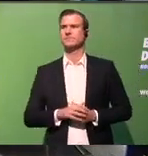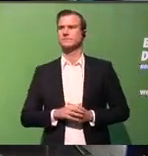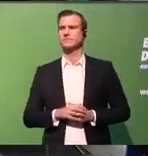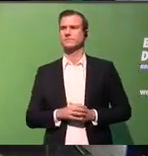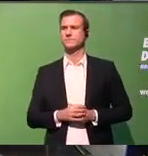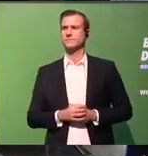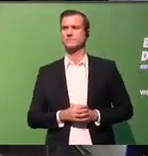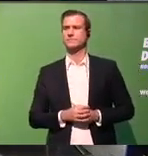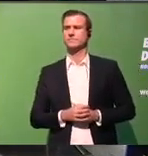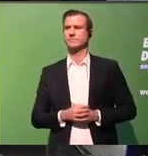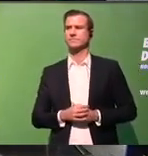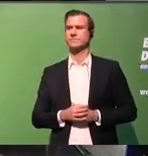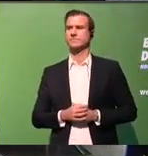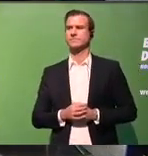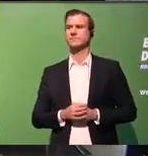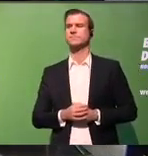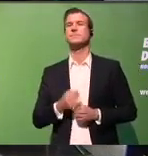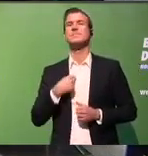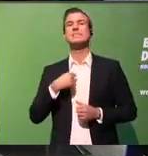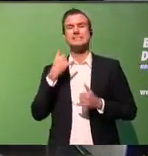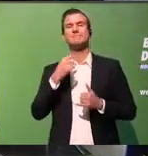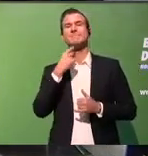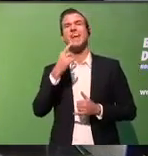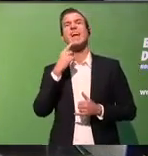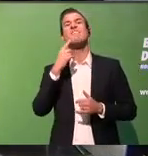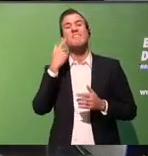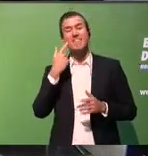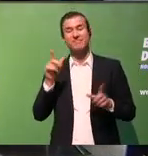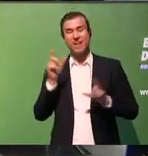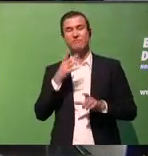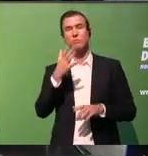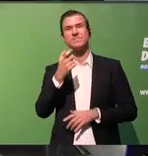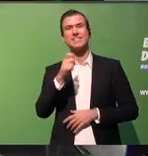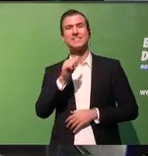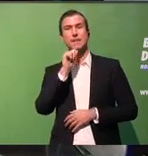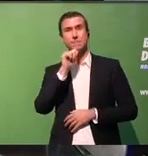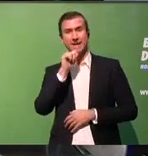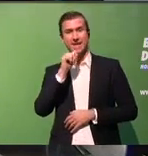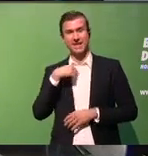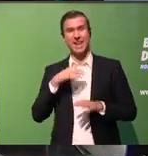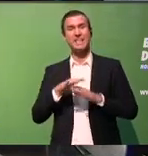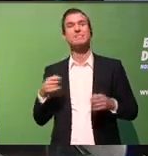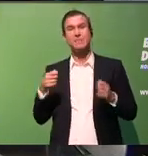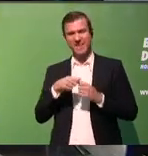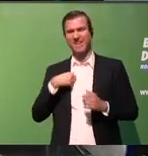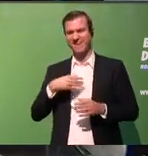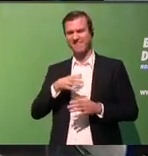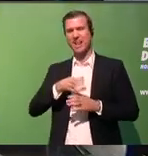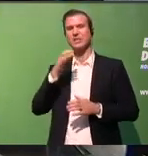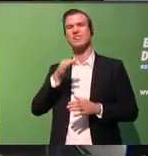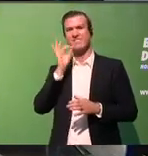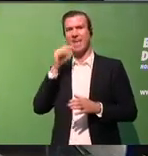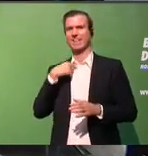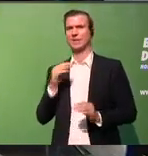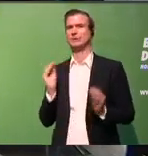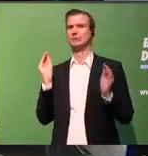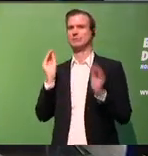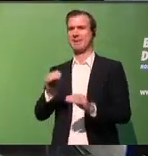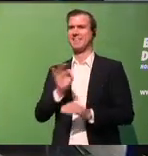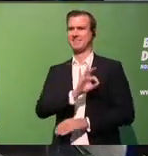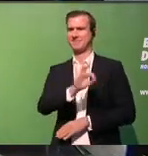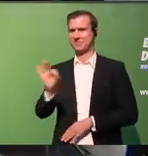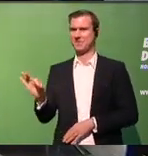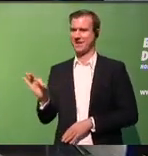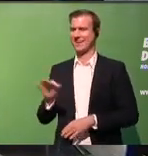Ich sage euch jetzt zu, wenn es eine Feier gibt am 25. Mai vom Landesverband, werde ich diese Flasche Wein spenden. Für euch.